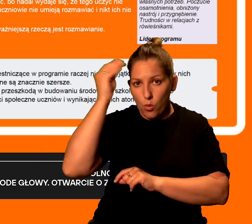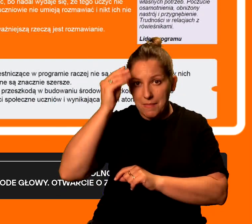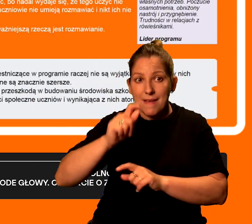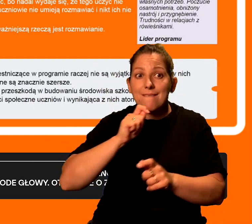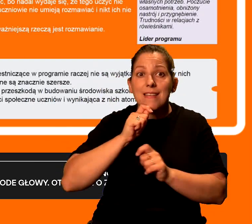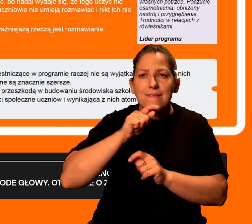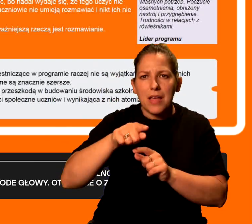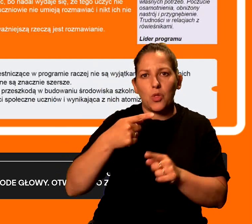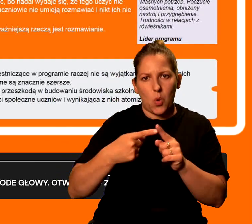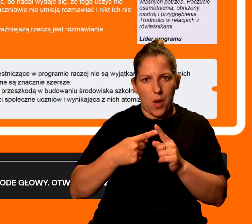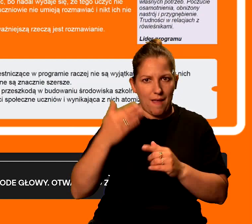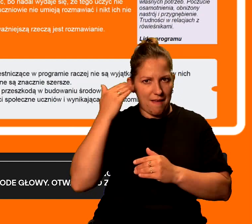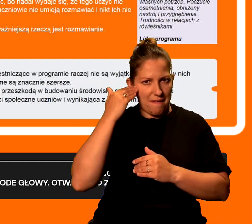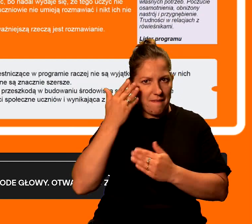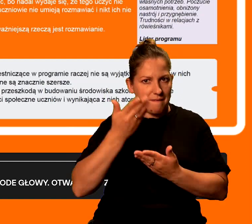wywiadów troszkę wiedzy też